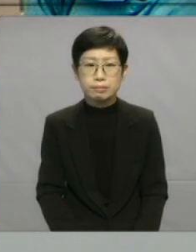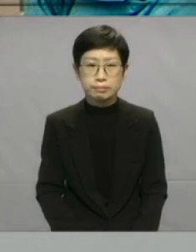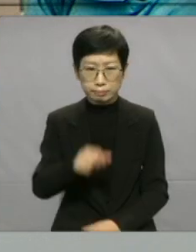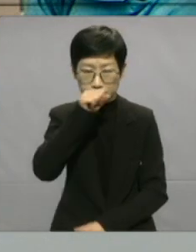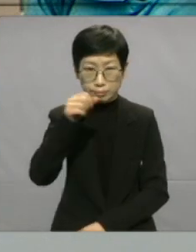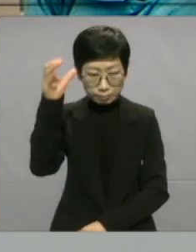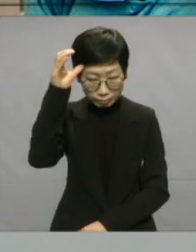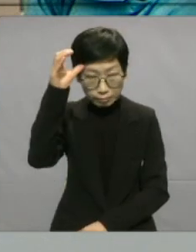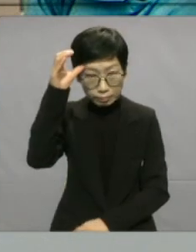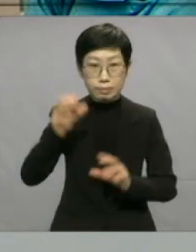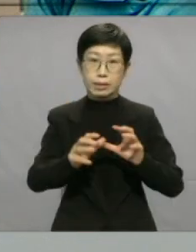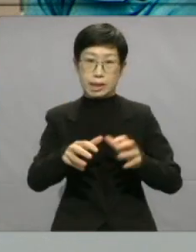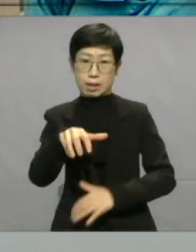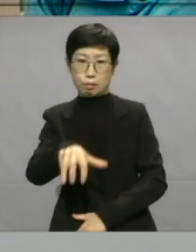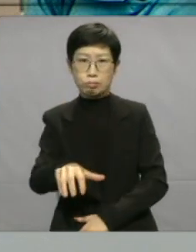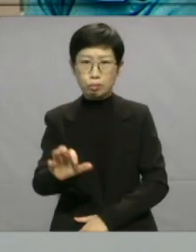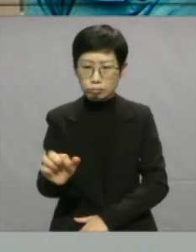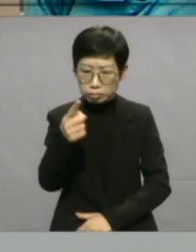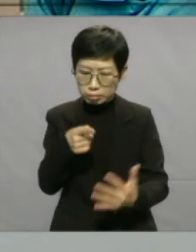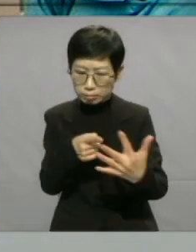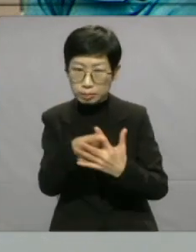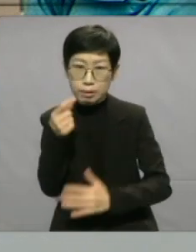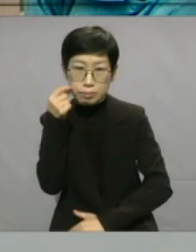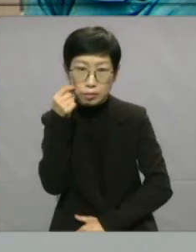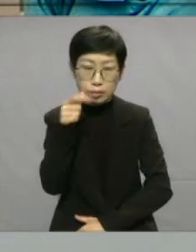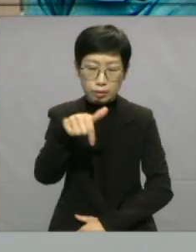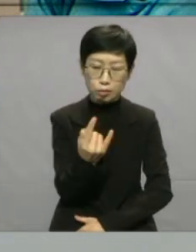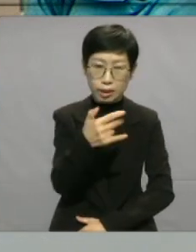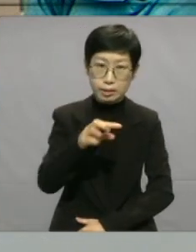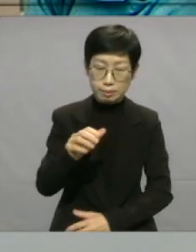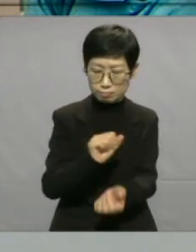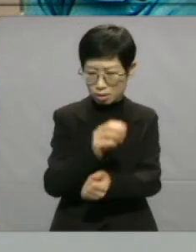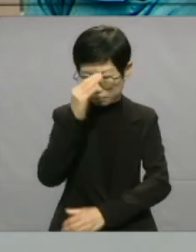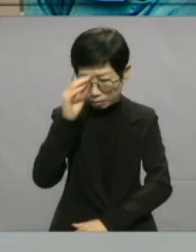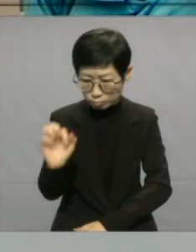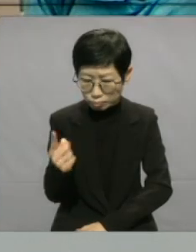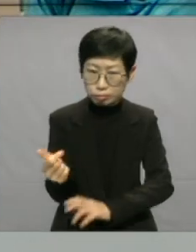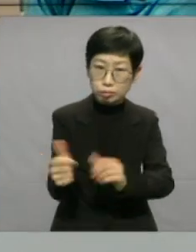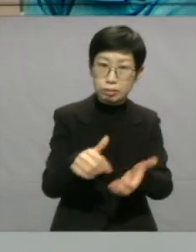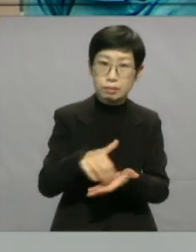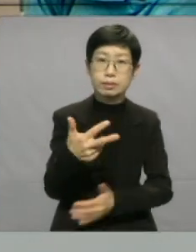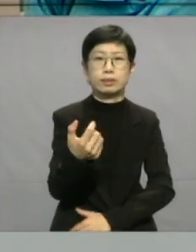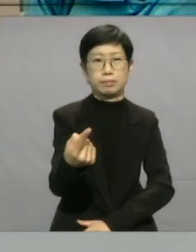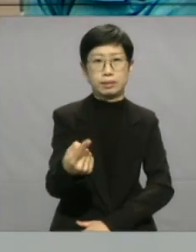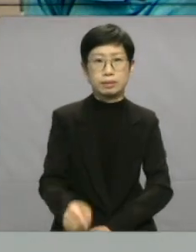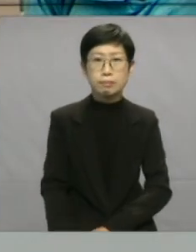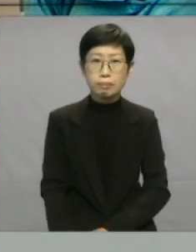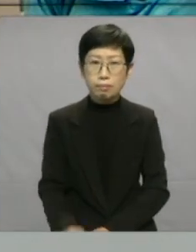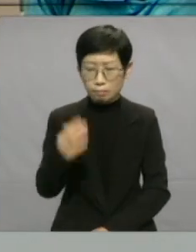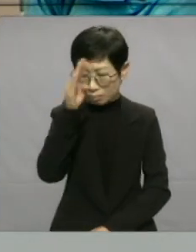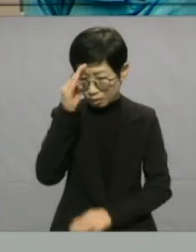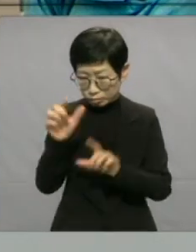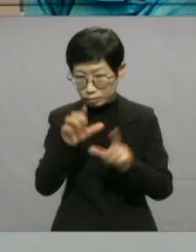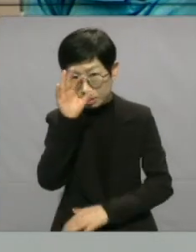아프리카 콩고 민주공화국에서 원인을 찾기 어려운 괴질로 수십 명이 사망했습니다. 증상이 독감과 비슷해